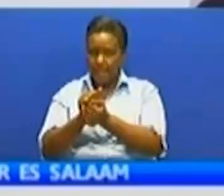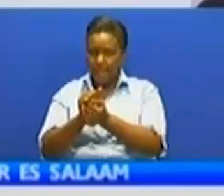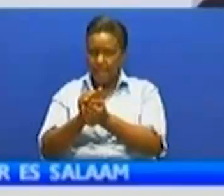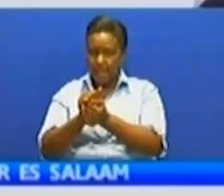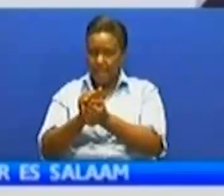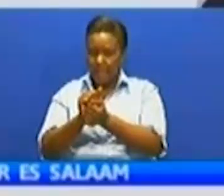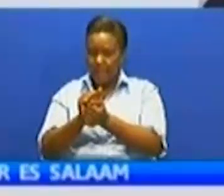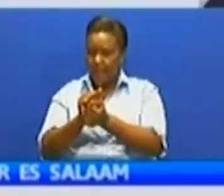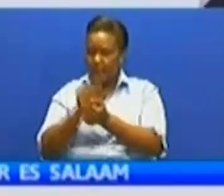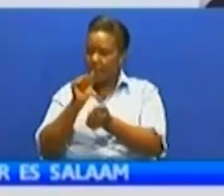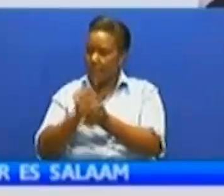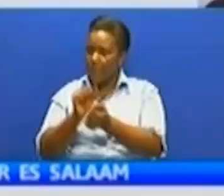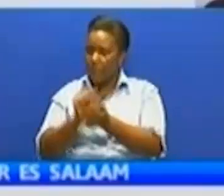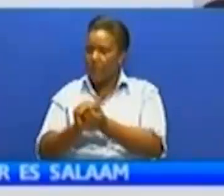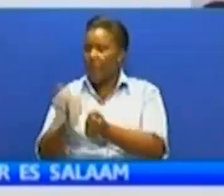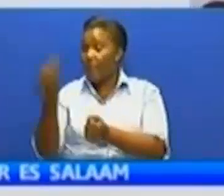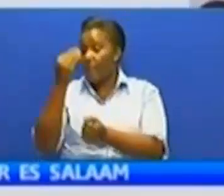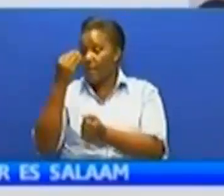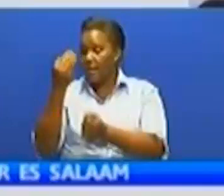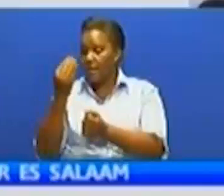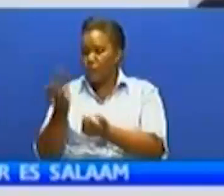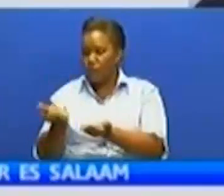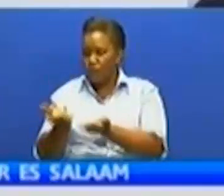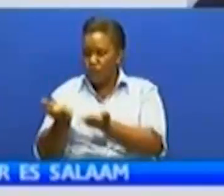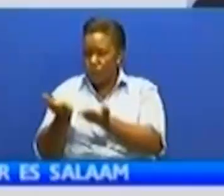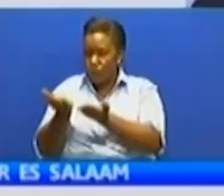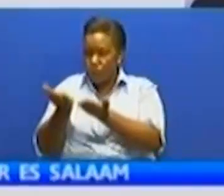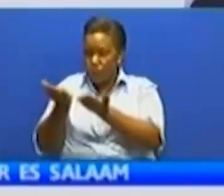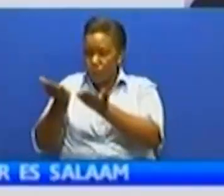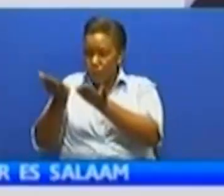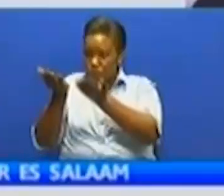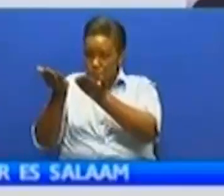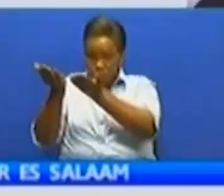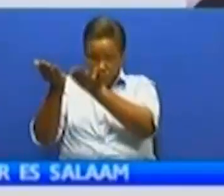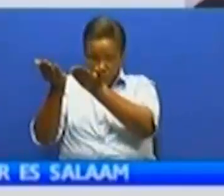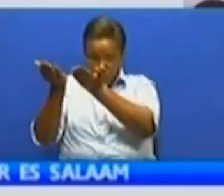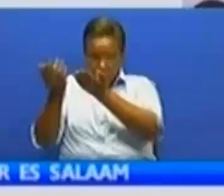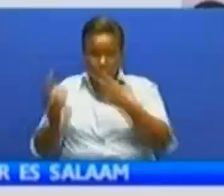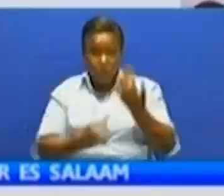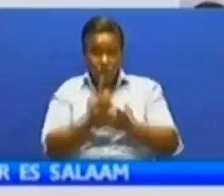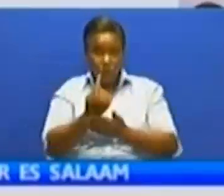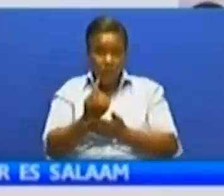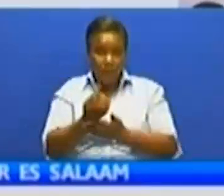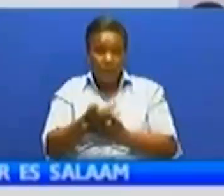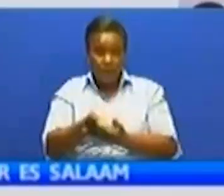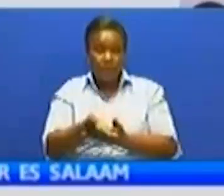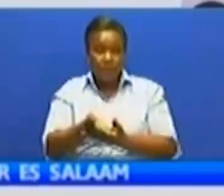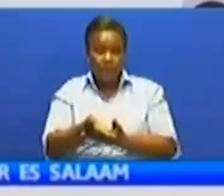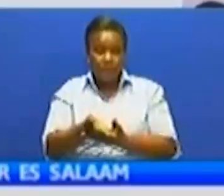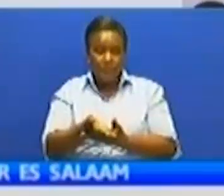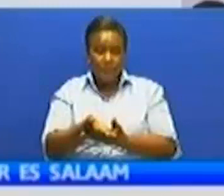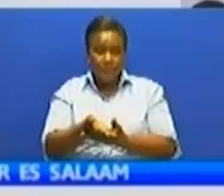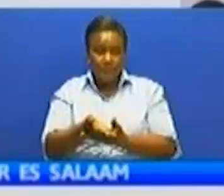ukuzaji wa elimu nchini. Kwa hiyo, kwa maana hiyo, tumejikuta